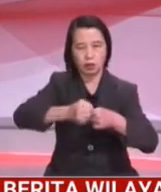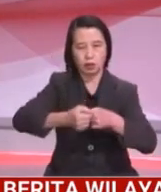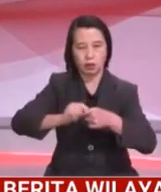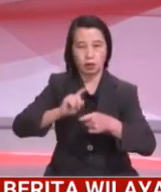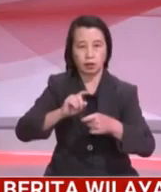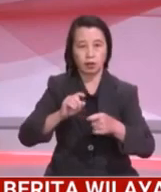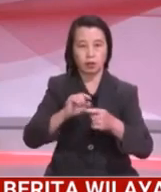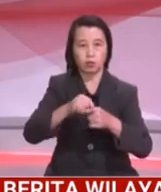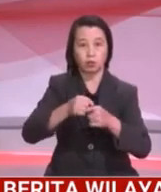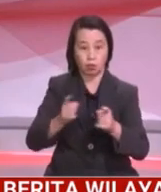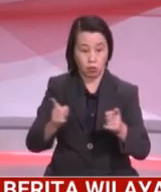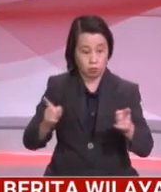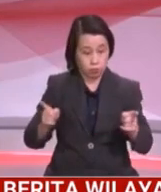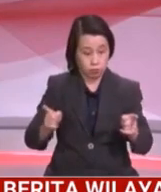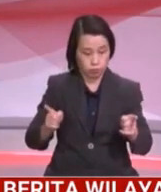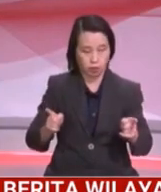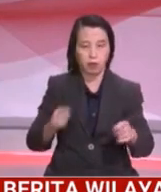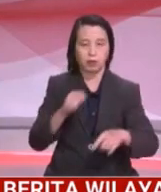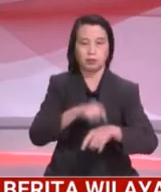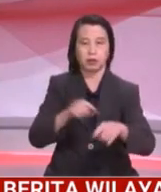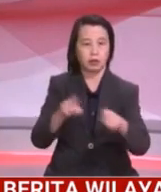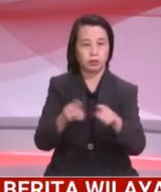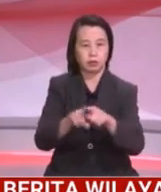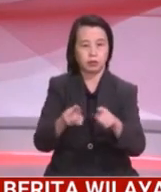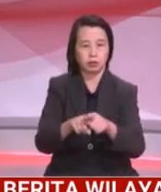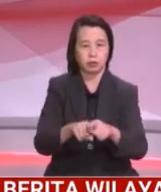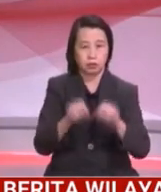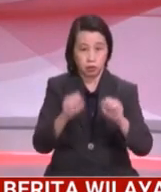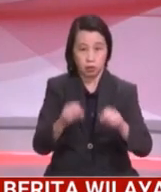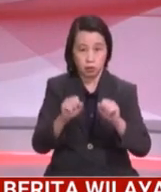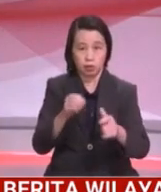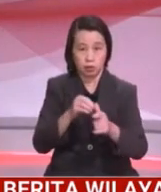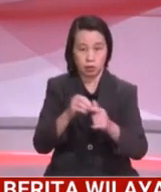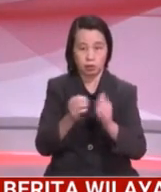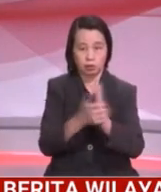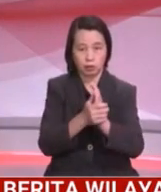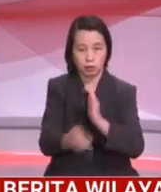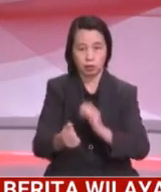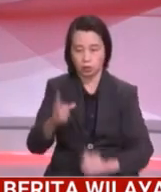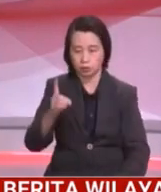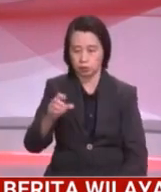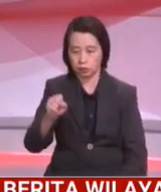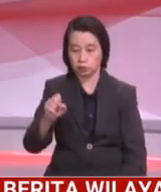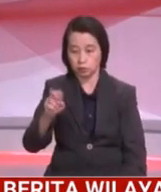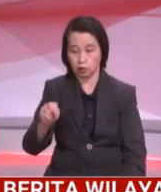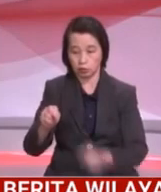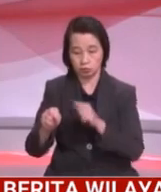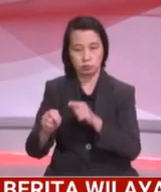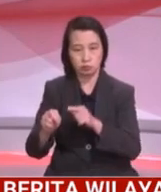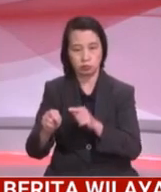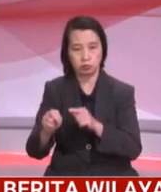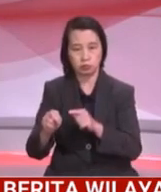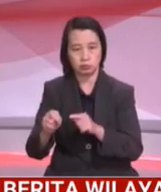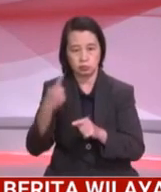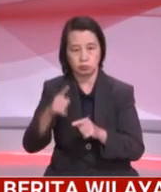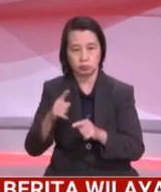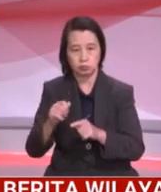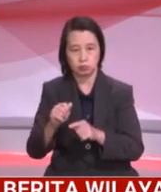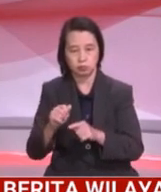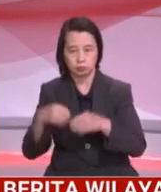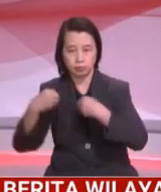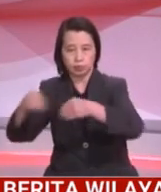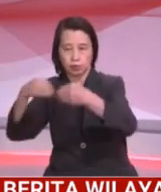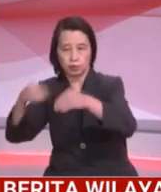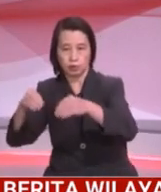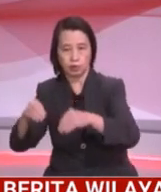tawar. Dan pada masa yang sama dengan kebolehan ataupun kemahiran pihak DXN sendiri dalam pemasaran, kita